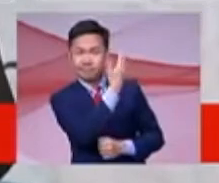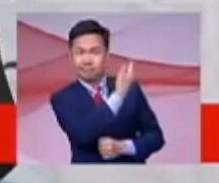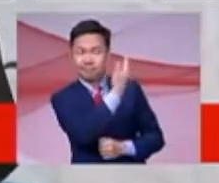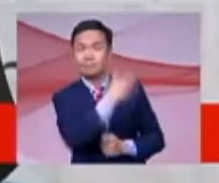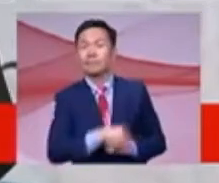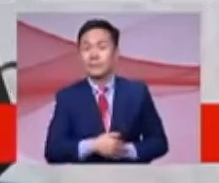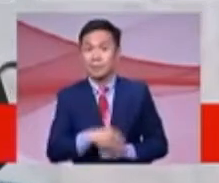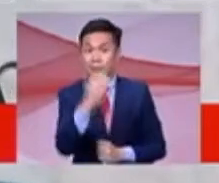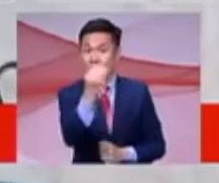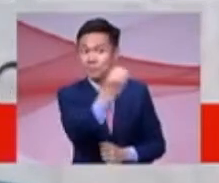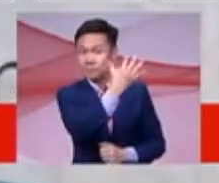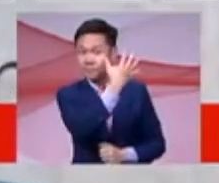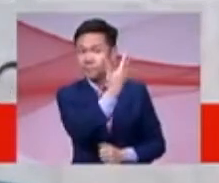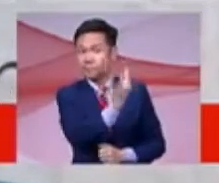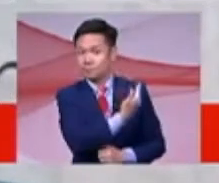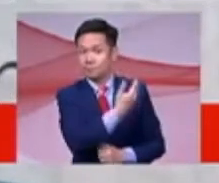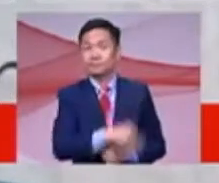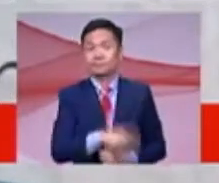kita dapatkan slide?